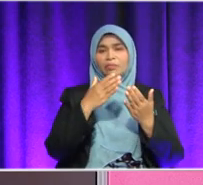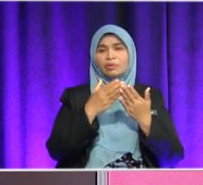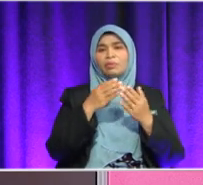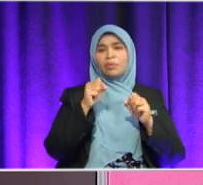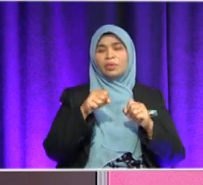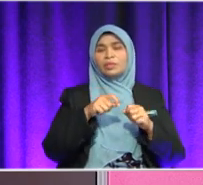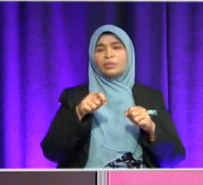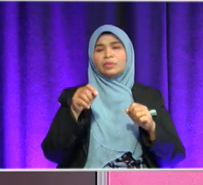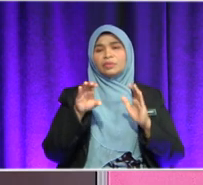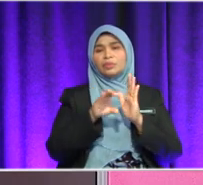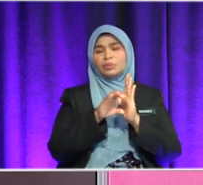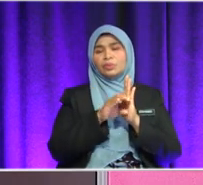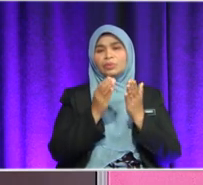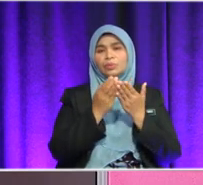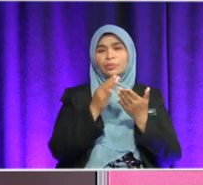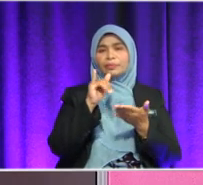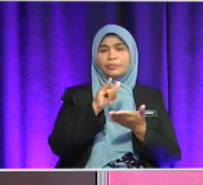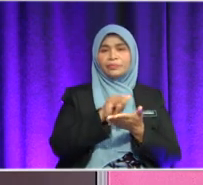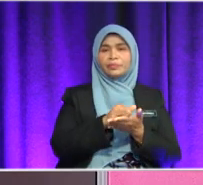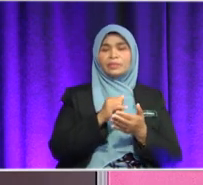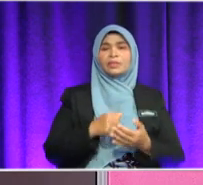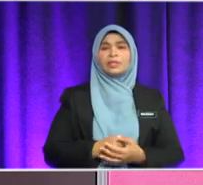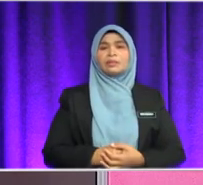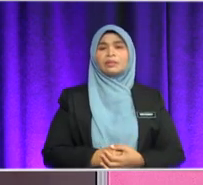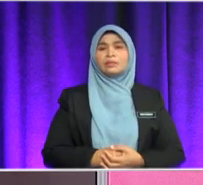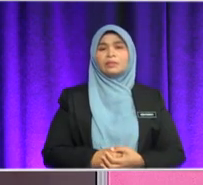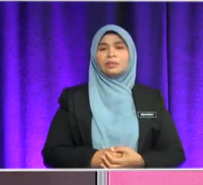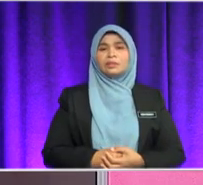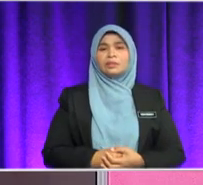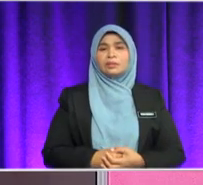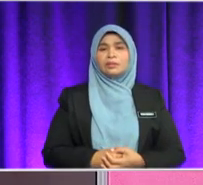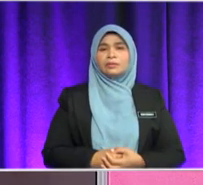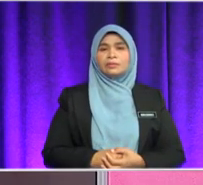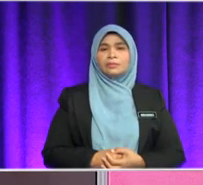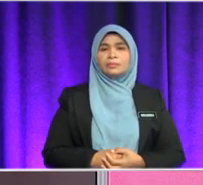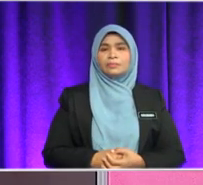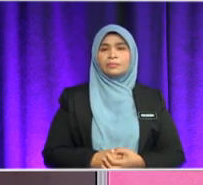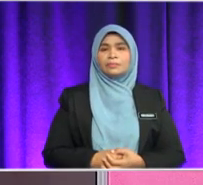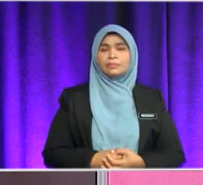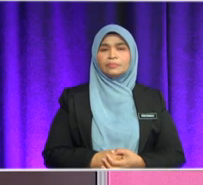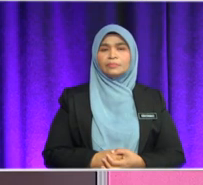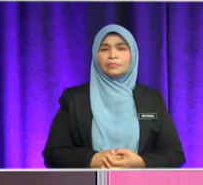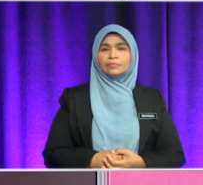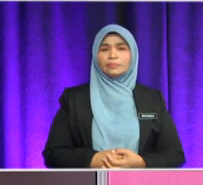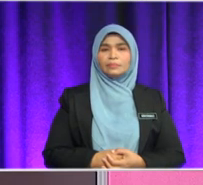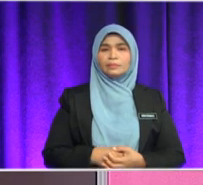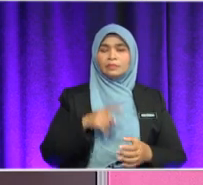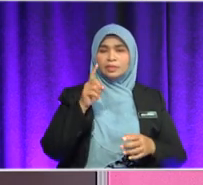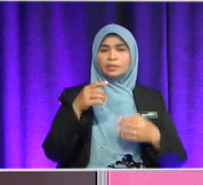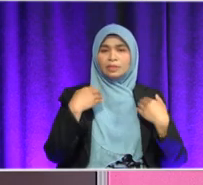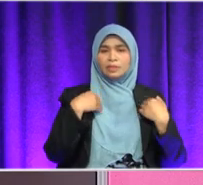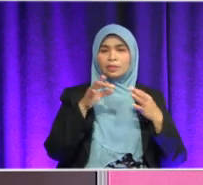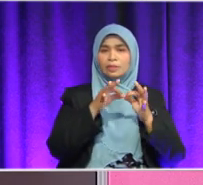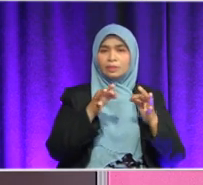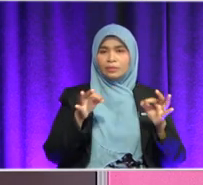pun boleh asalkan ada huraian selepasnya yakni kata tugas Terangkan mesti ada